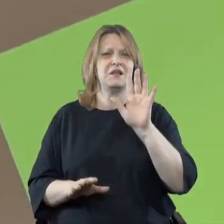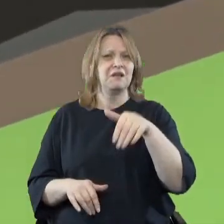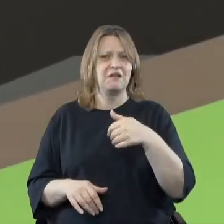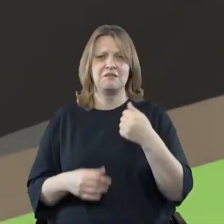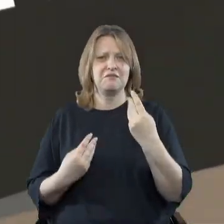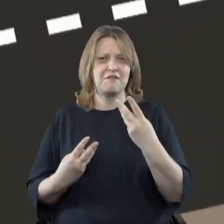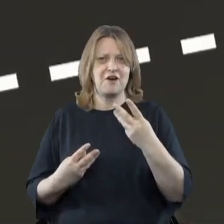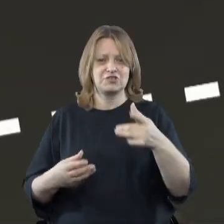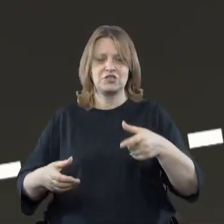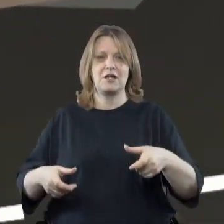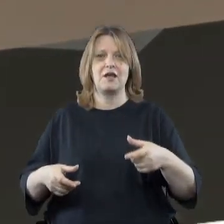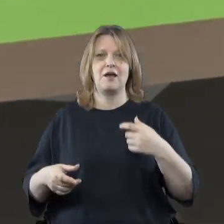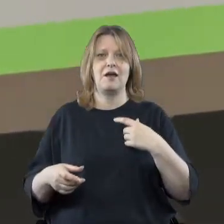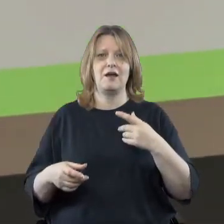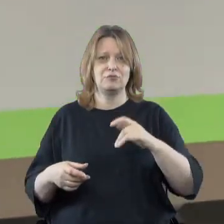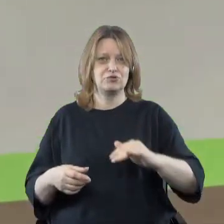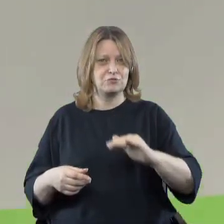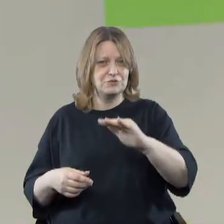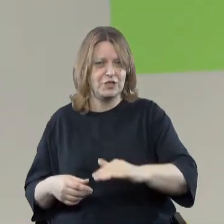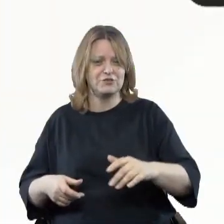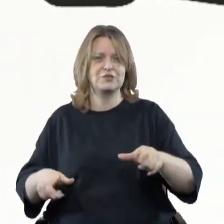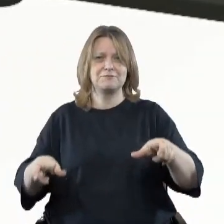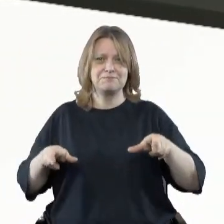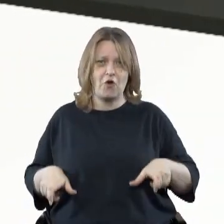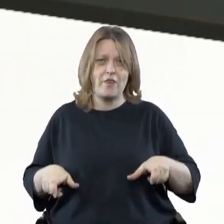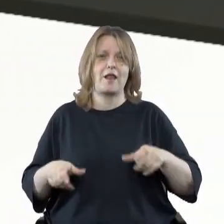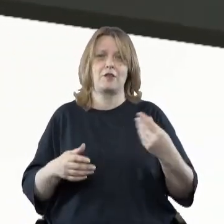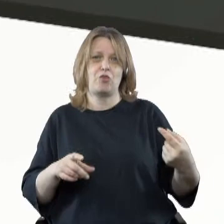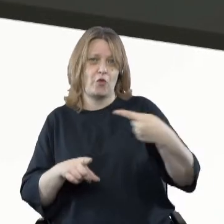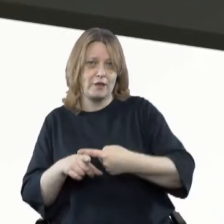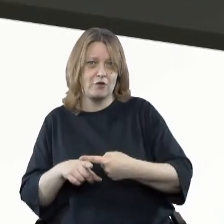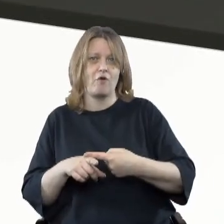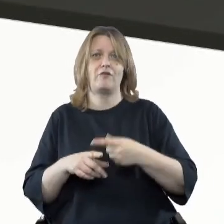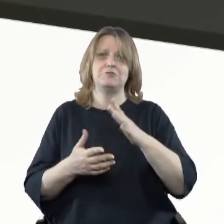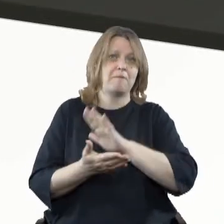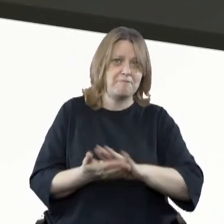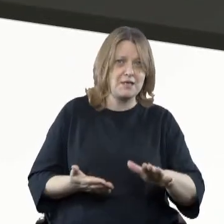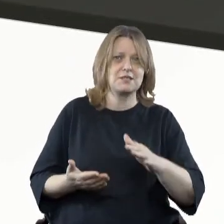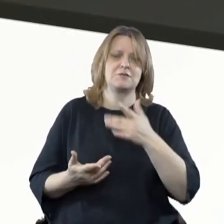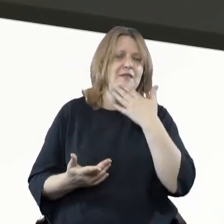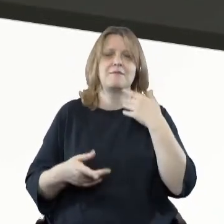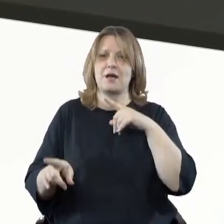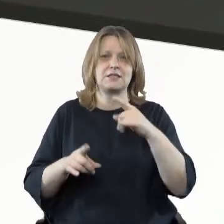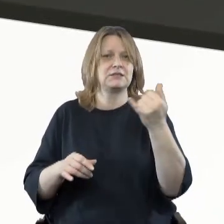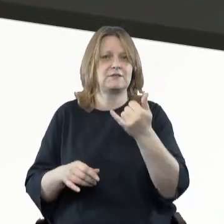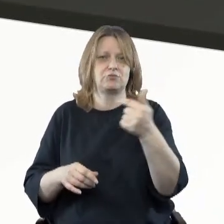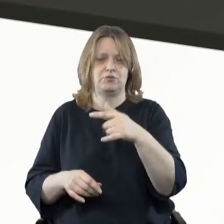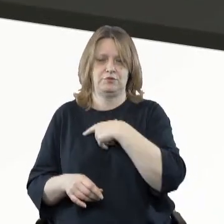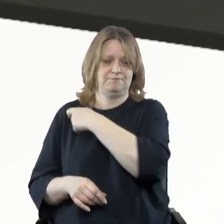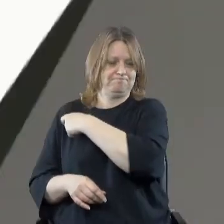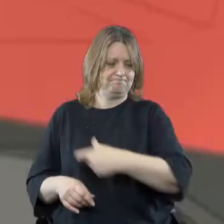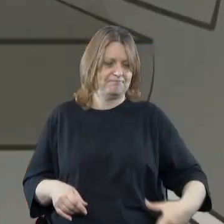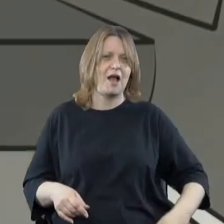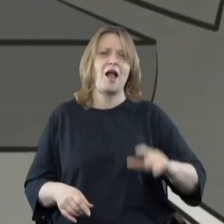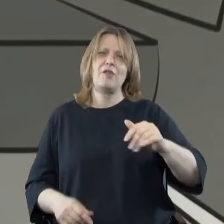podróżujesz w foteliku, czy możesz już podróżować bez, w każdym przypadku musisz mieć dobrze zapięte pasy. Dorośli na pewno zadbają